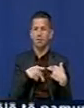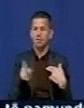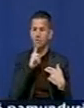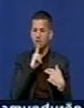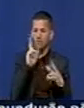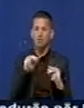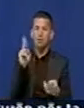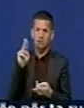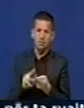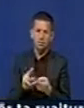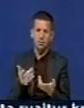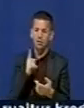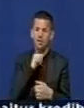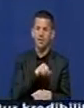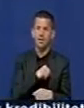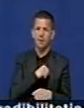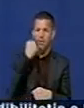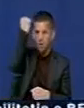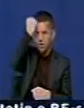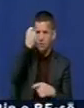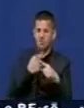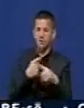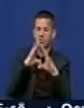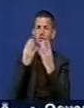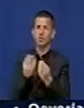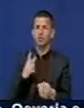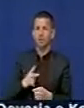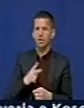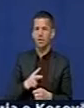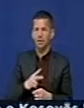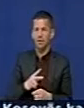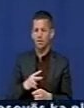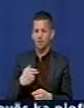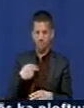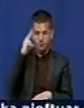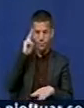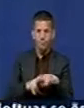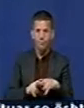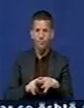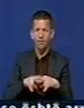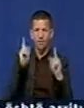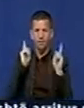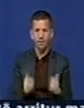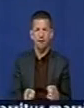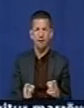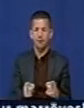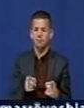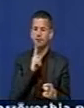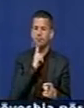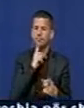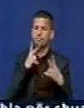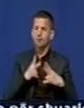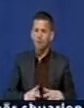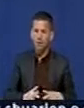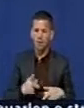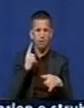sa më i vogël për interesat e Kosovës dhe qytetarët të saj. Ne si vendimarës duhet i trajtojmë këtë çështje me gjaksovësi dhe